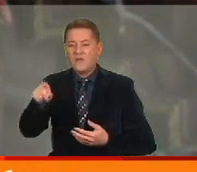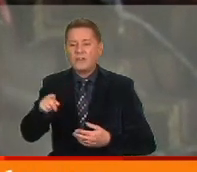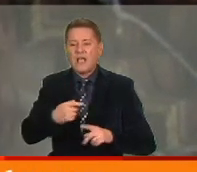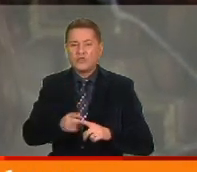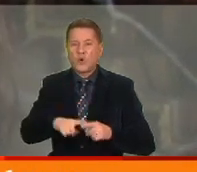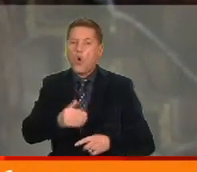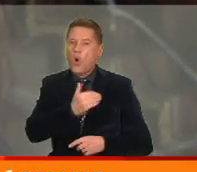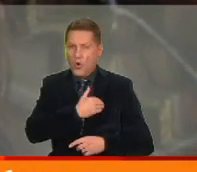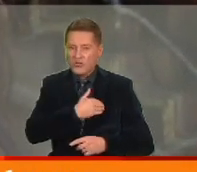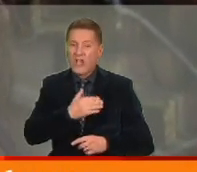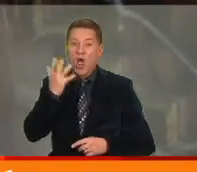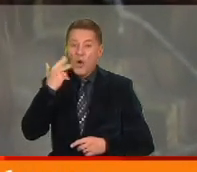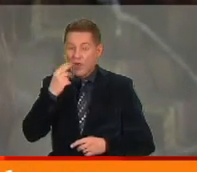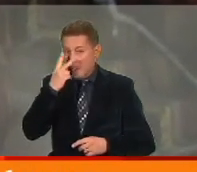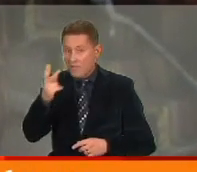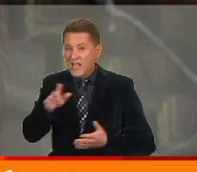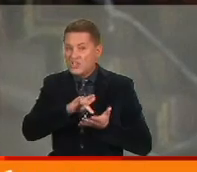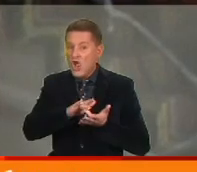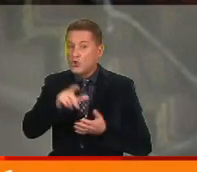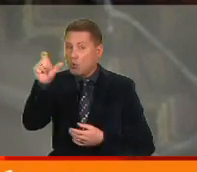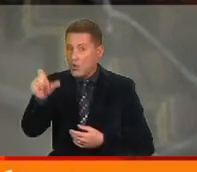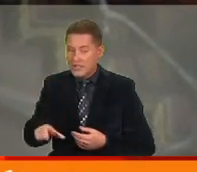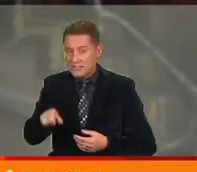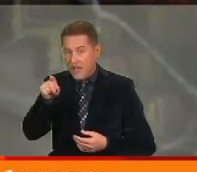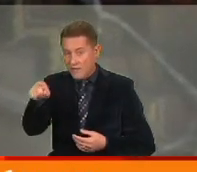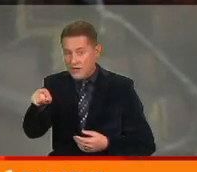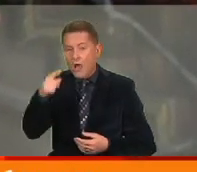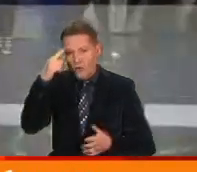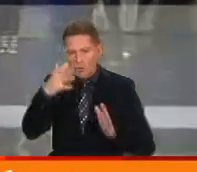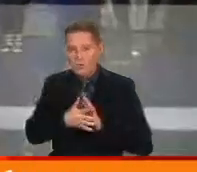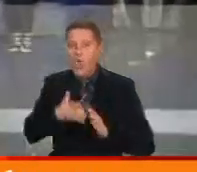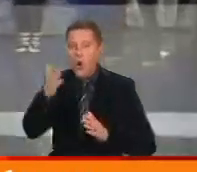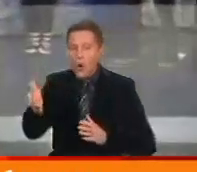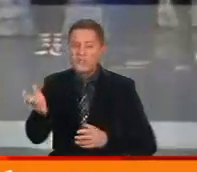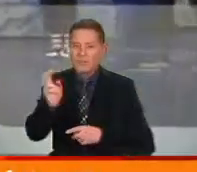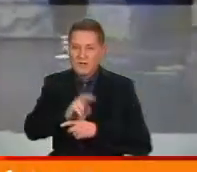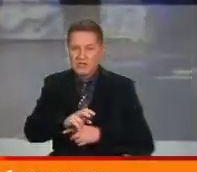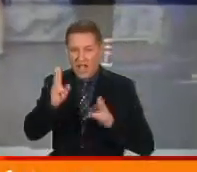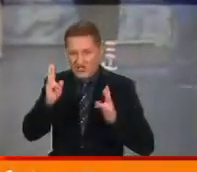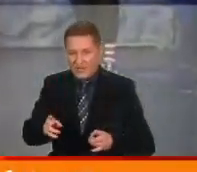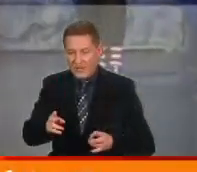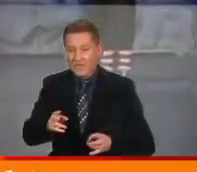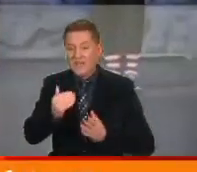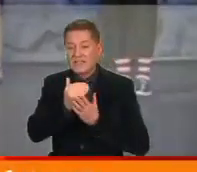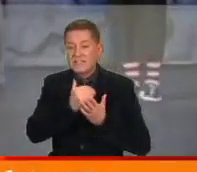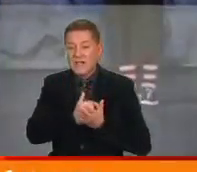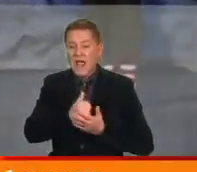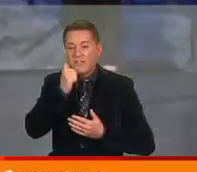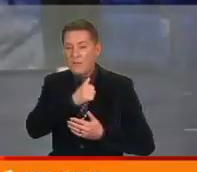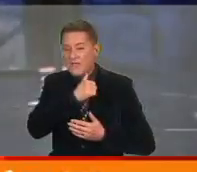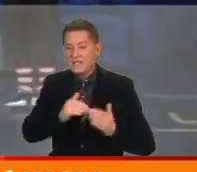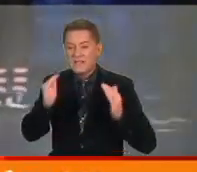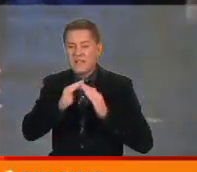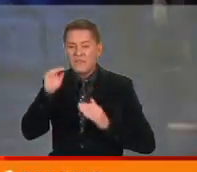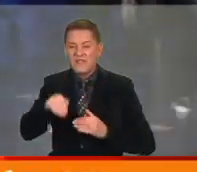хоче. І коли вона бачить туриста, вона розуміє, що ось воно прийшло. За сценарієм у таємничий дім ціле тисячоліття